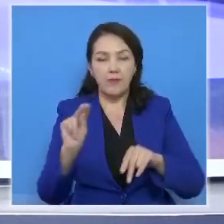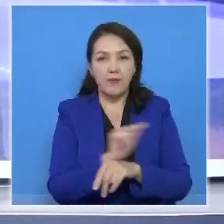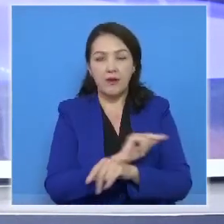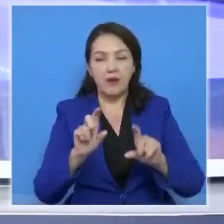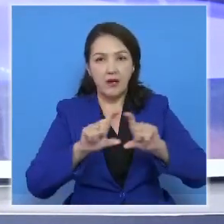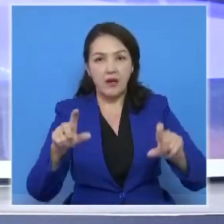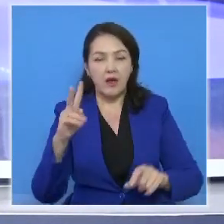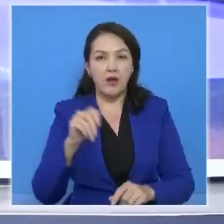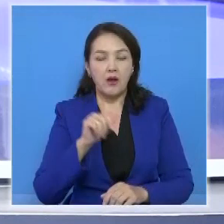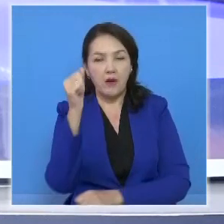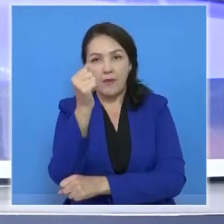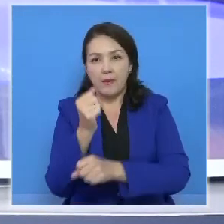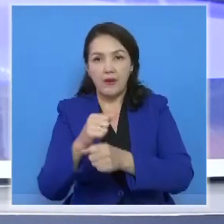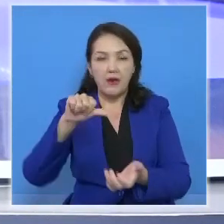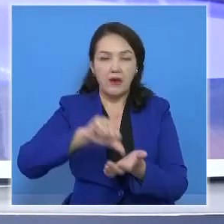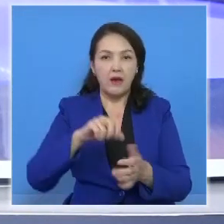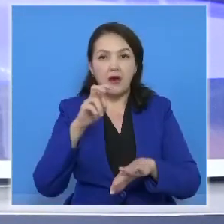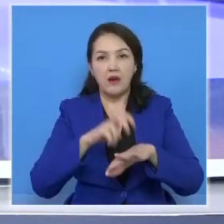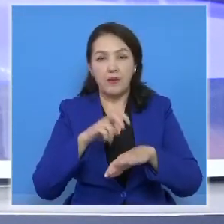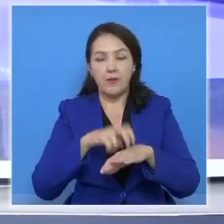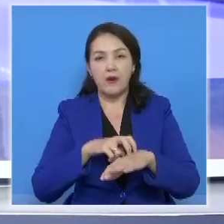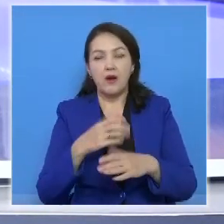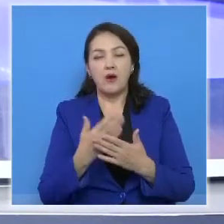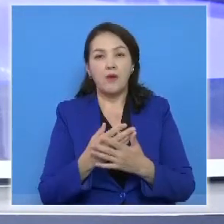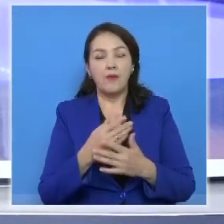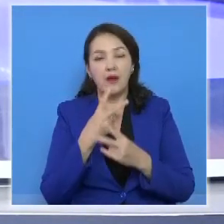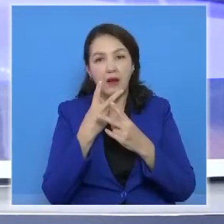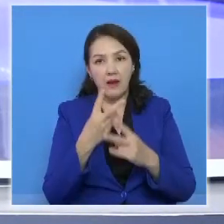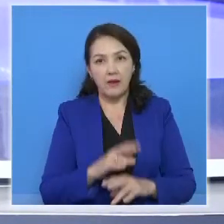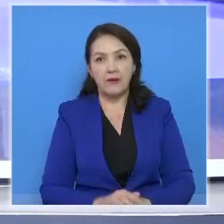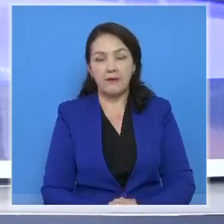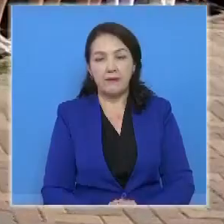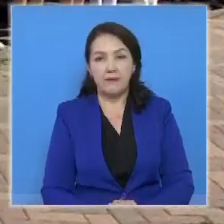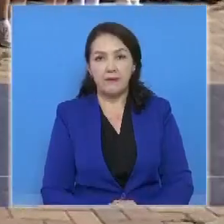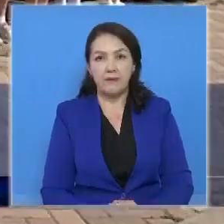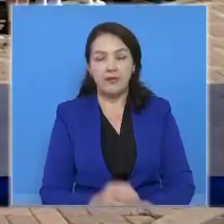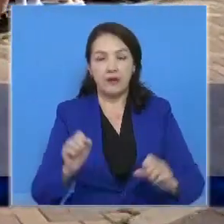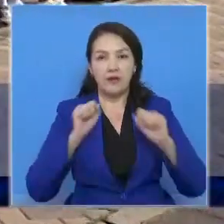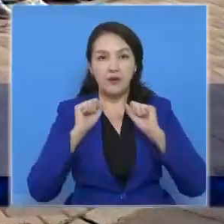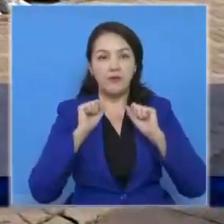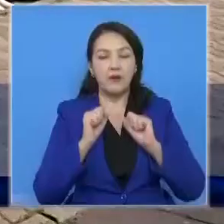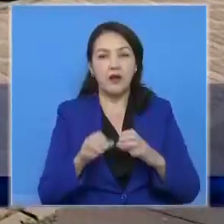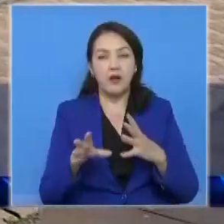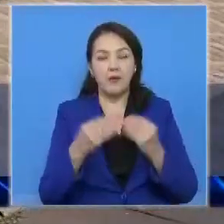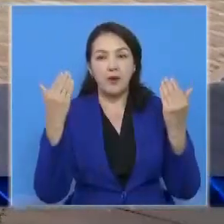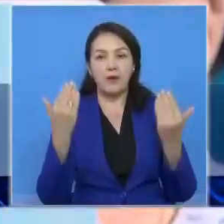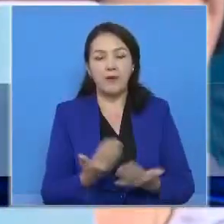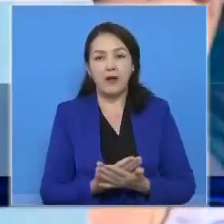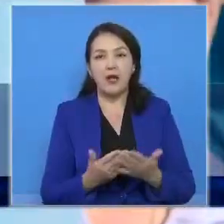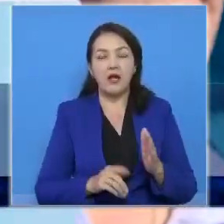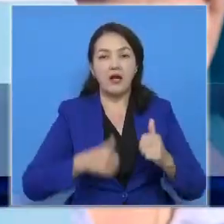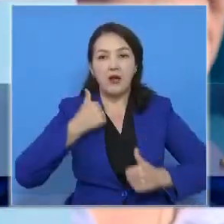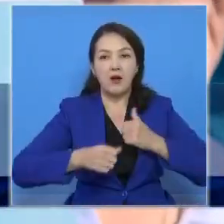200-ге тарта маманы қатыспақ. Дәрігерлер додасы туралы тілші тарқатсын. Спорт бәсекесінің шымылдығы бүгін түрілді.